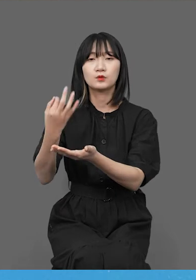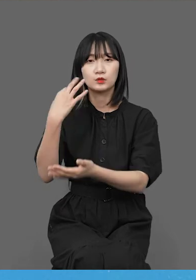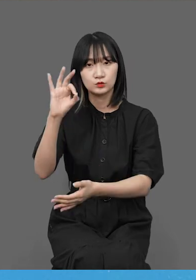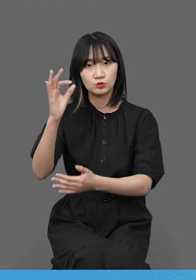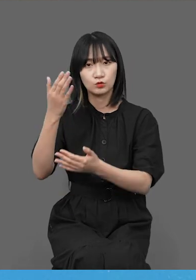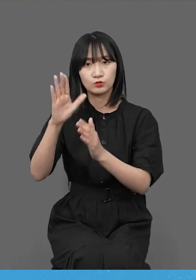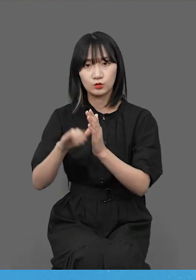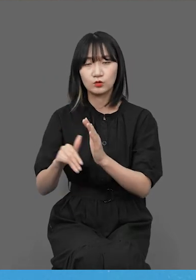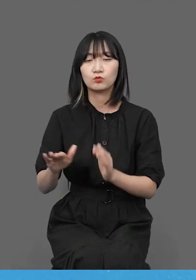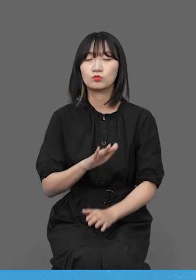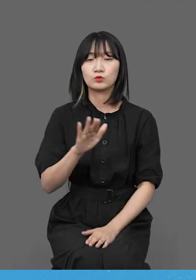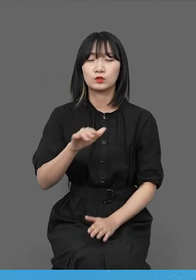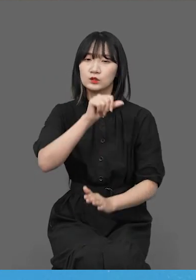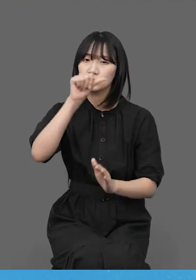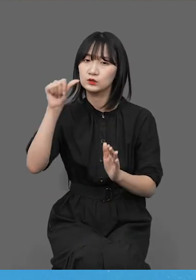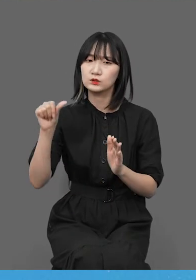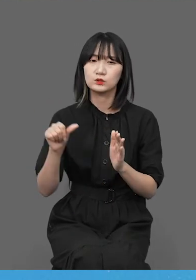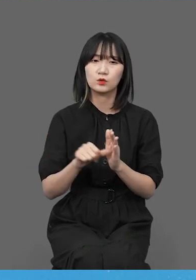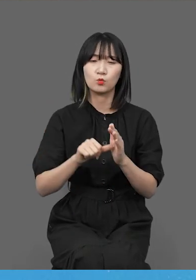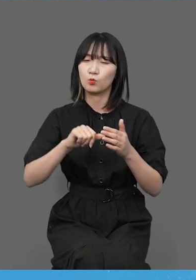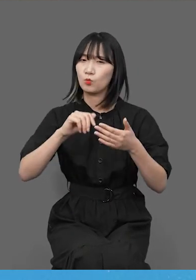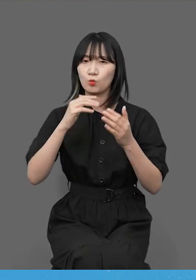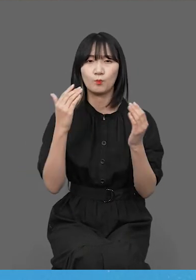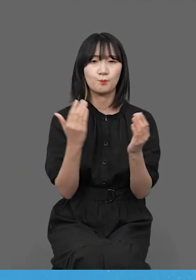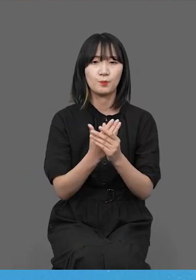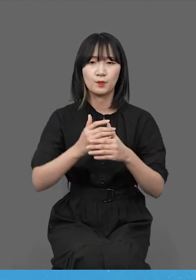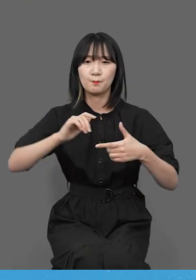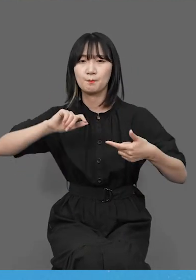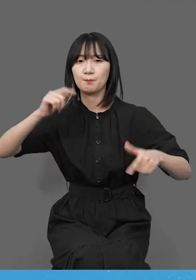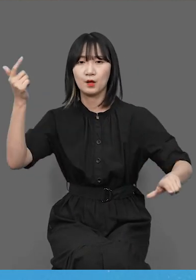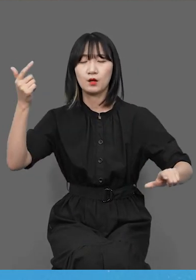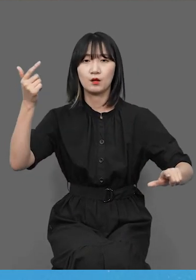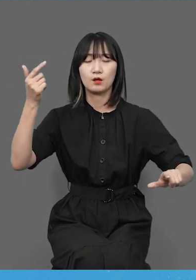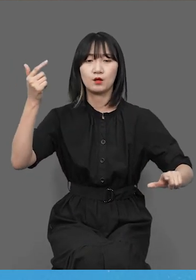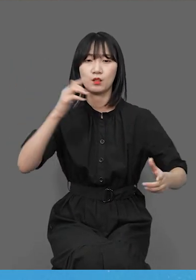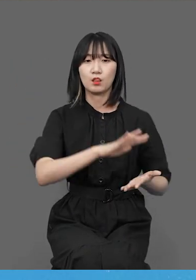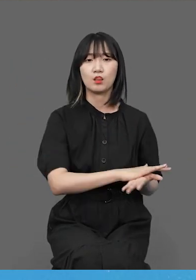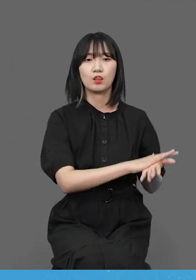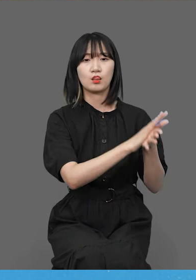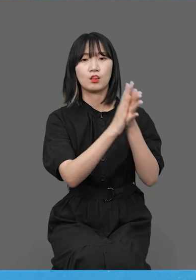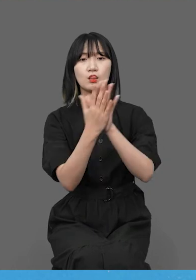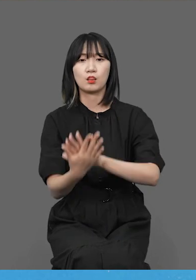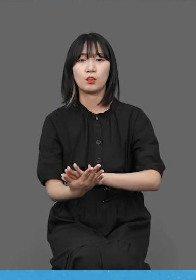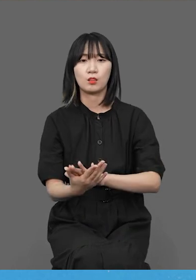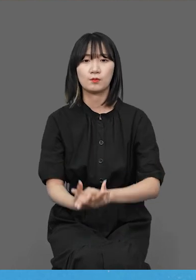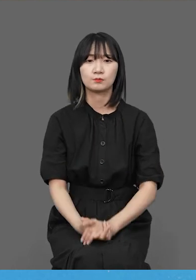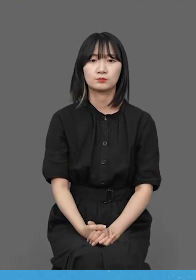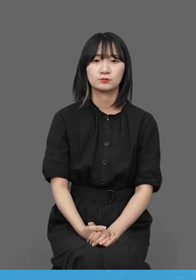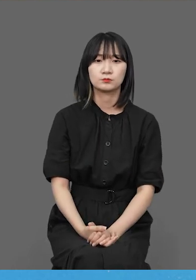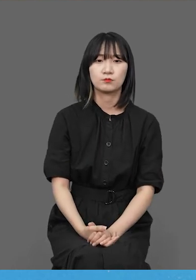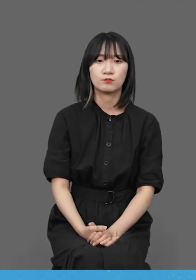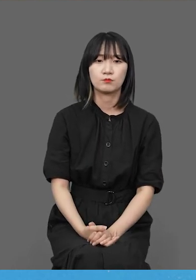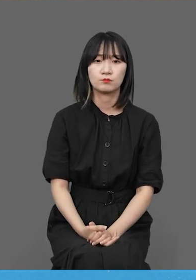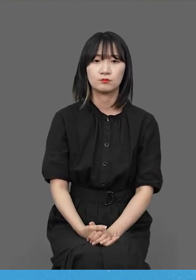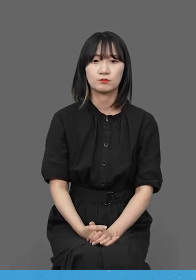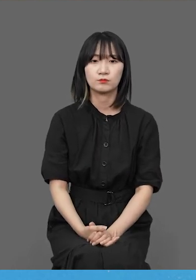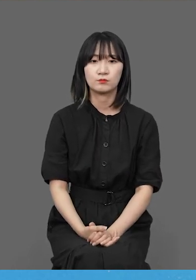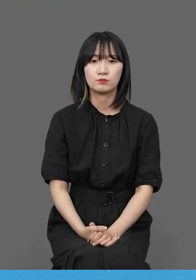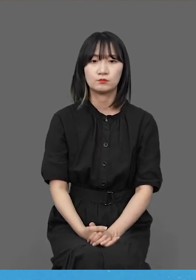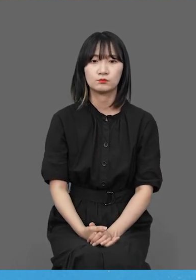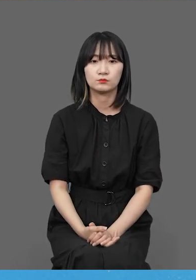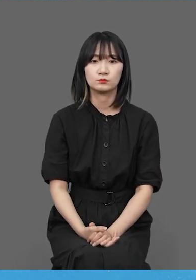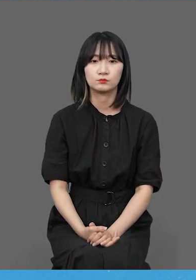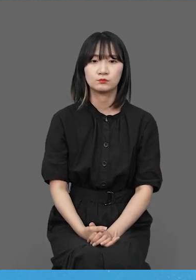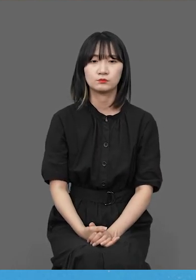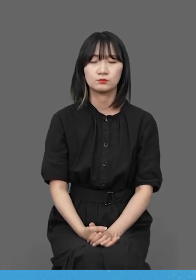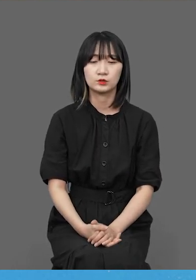됐을 때 우리가 인생이 완전히 달라지는 것입니다. 아까도 말씀드렸지만 우연히